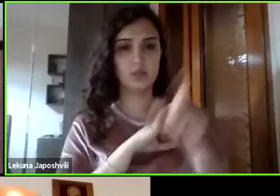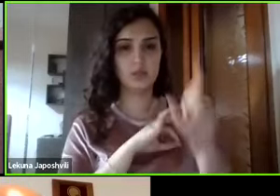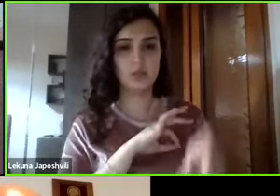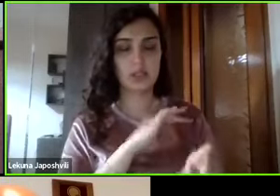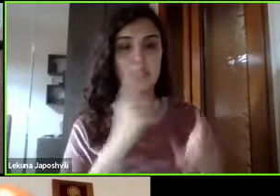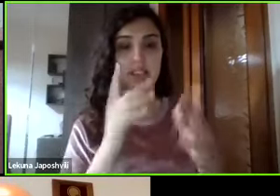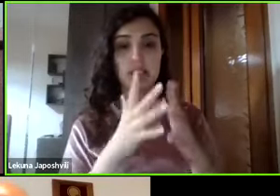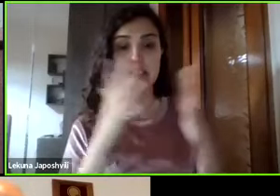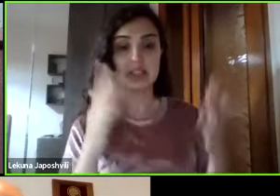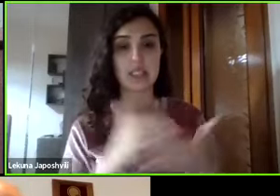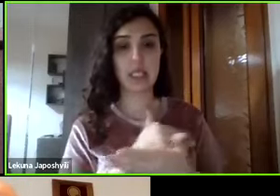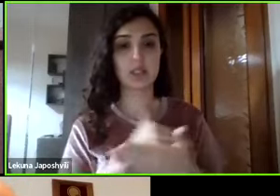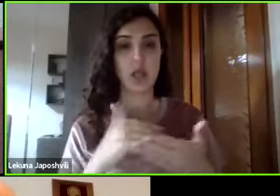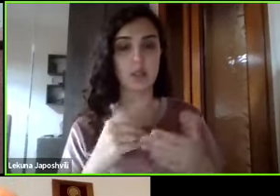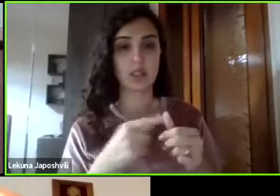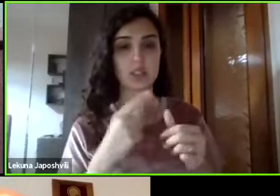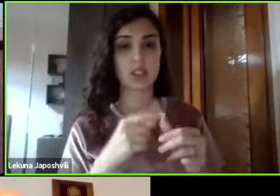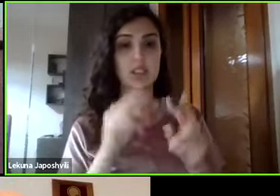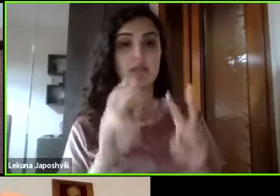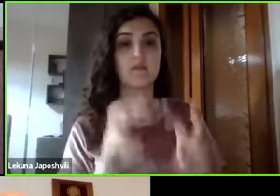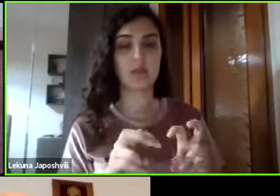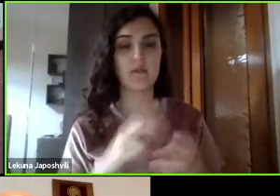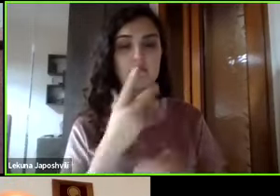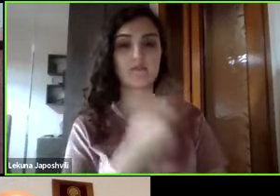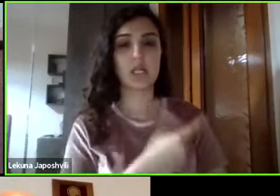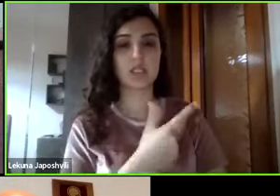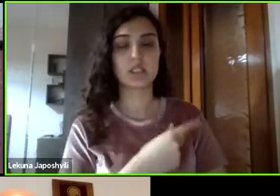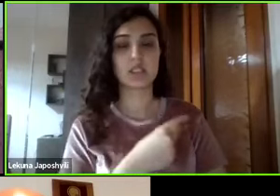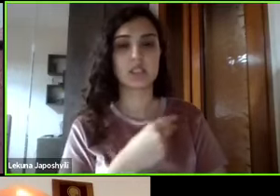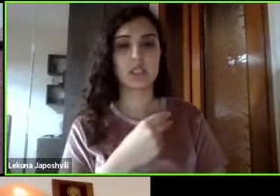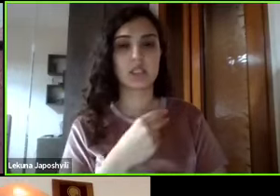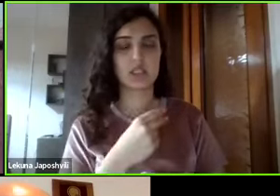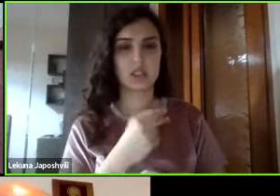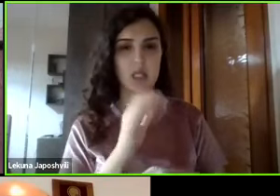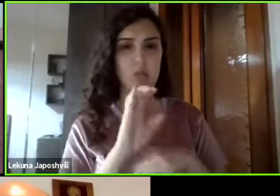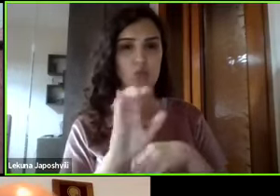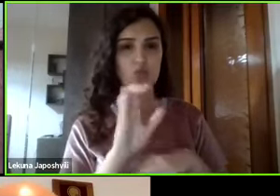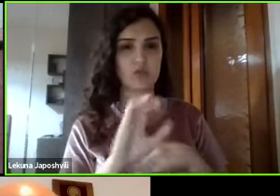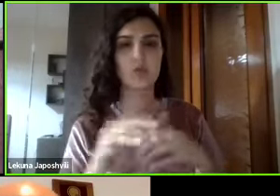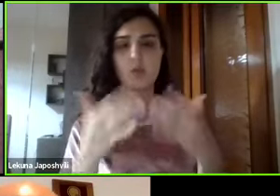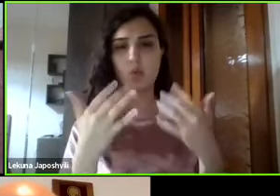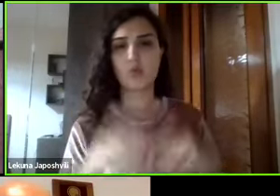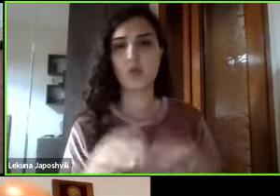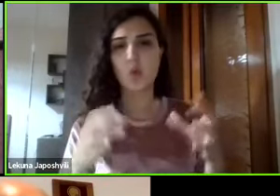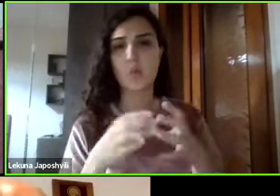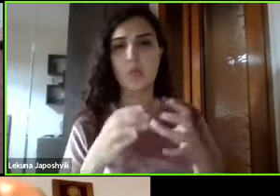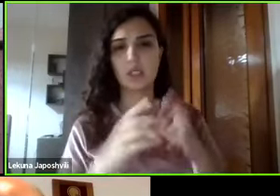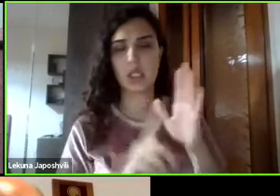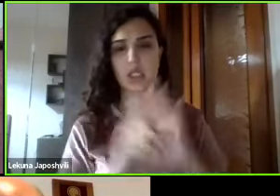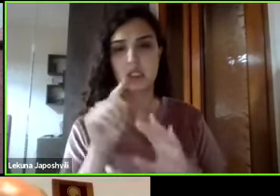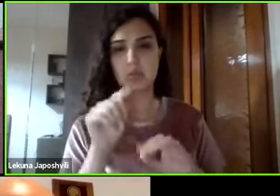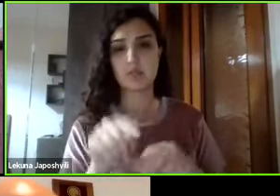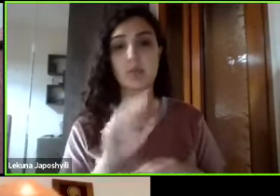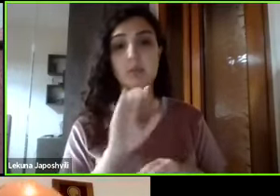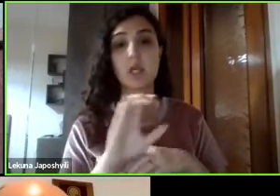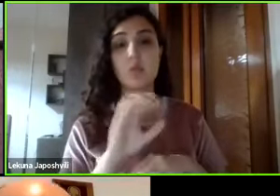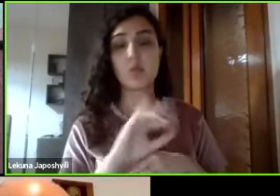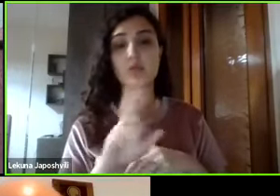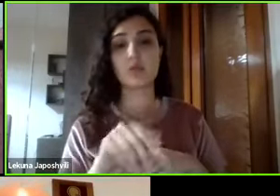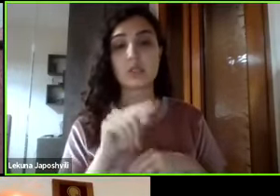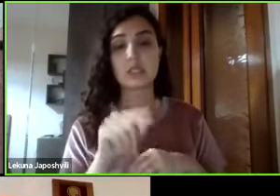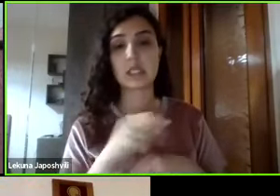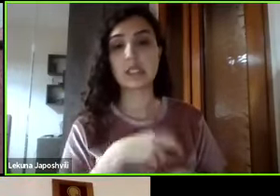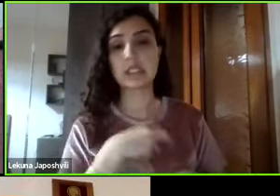didi etapi, no rasats kvia vaktsinis massiuri gamochveba, ukve kompania itskebs amis gamochvebas da midian am